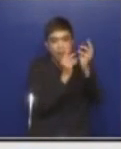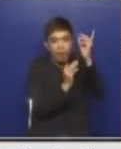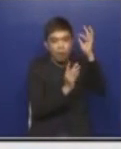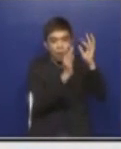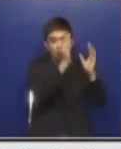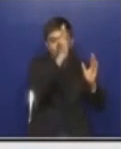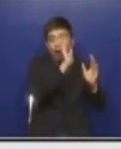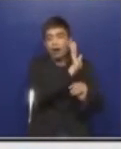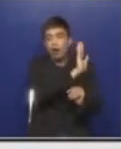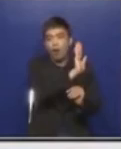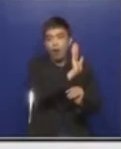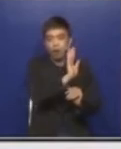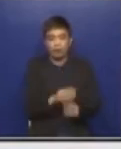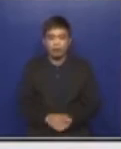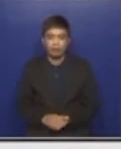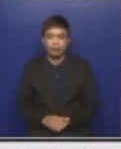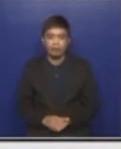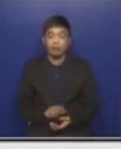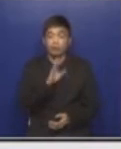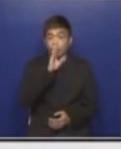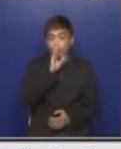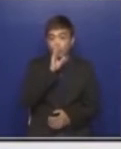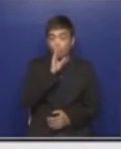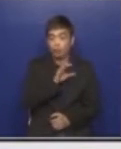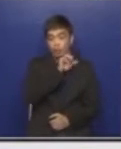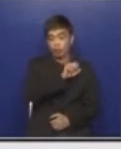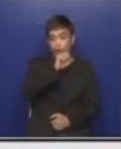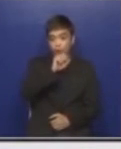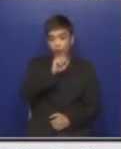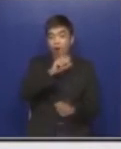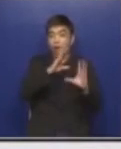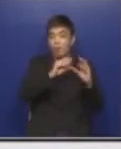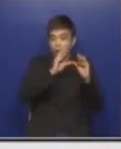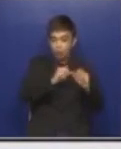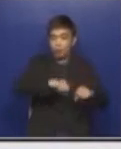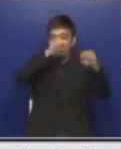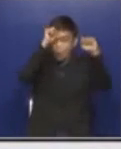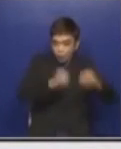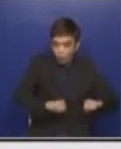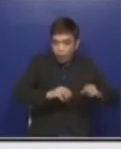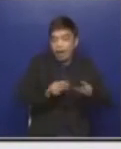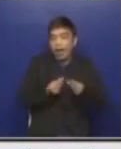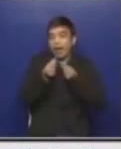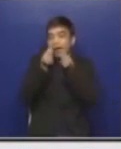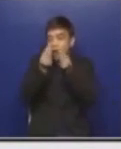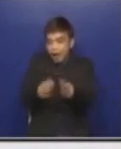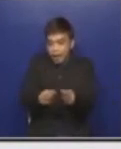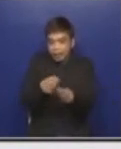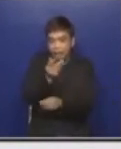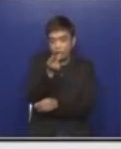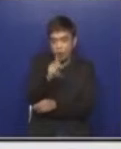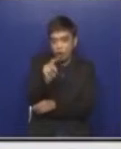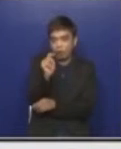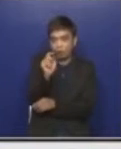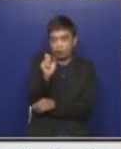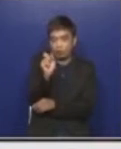มหวังว่าเมื่อสภาอนุมัติให้นะครับไปมีสำนักงานรองรับการจัดการคทช.ต้องมาท